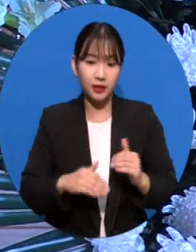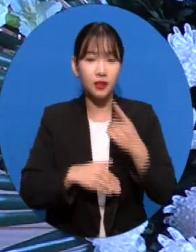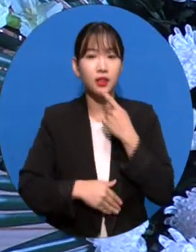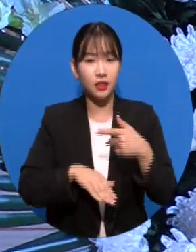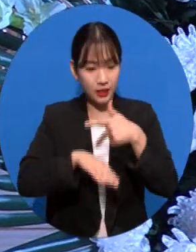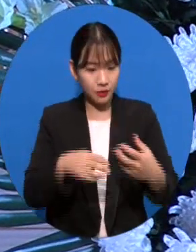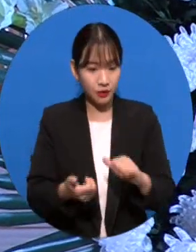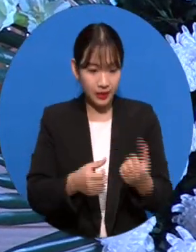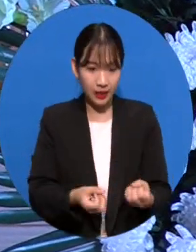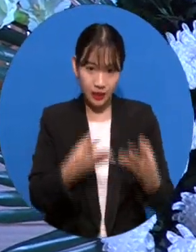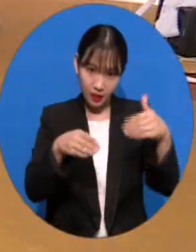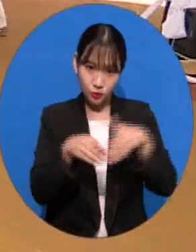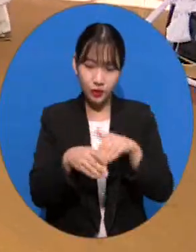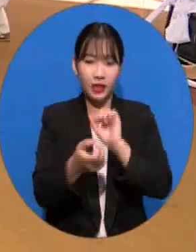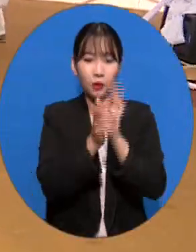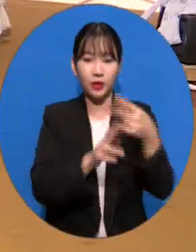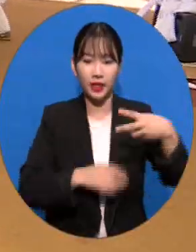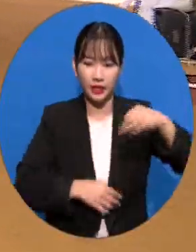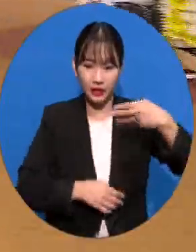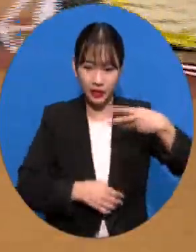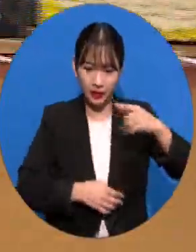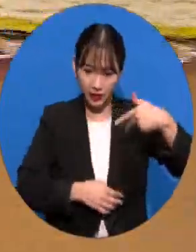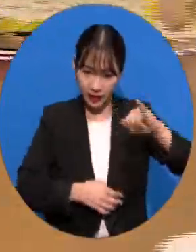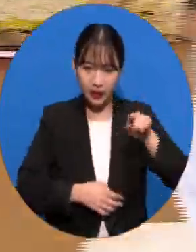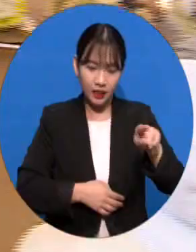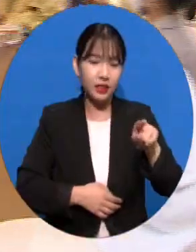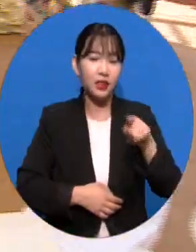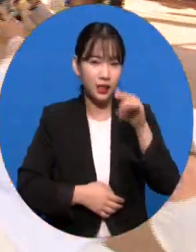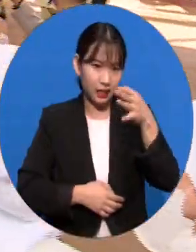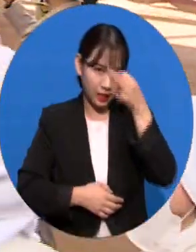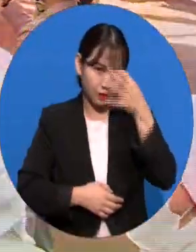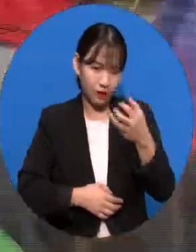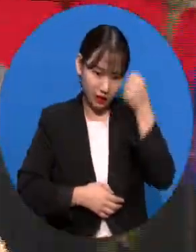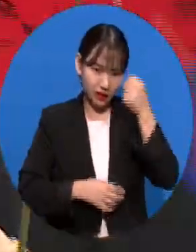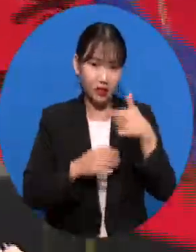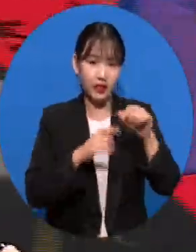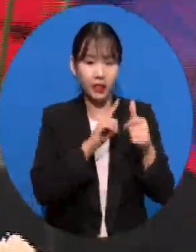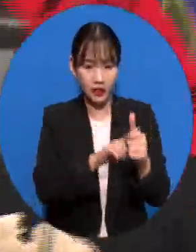장례 문화의 꽃인 다시렉이. 다시렉이 명인의 마지막 길은 꽃상여 속에